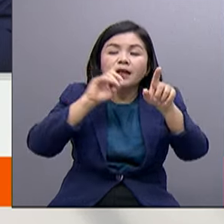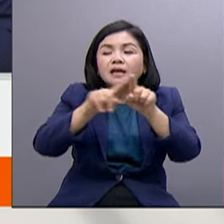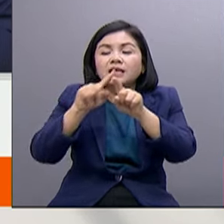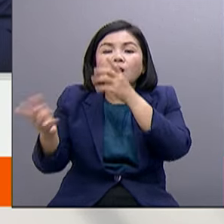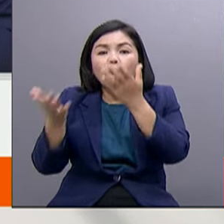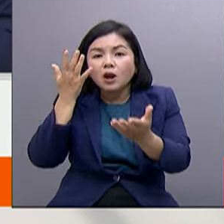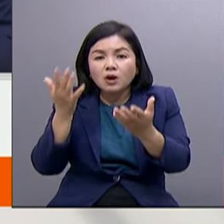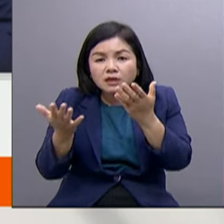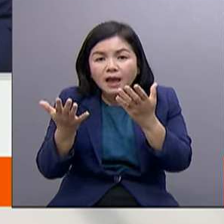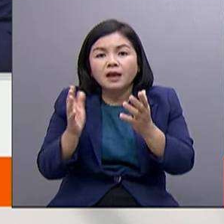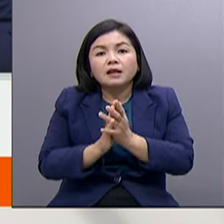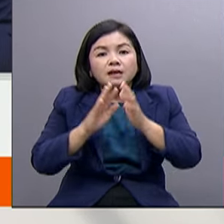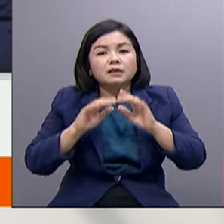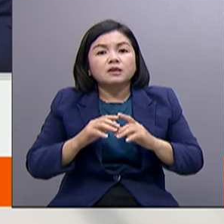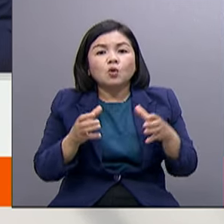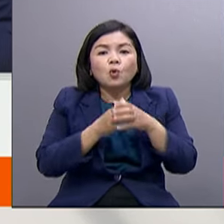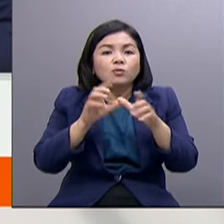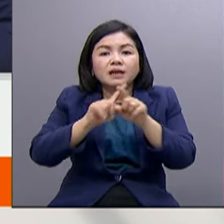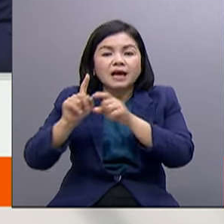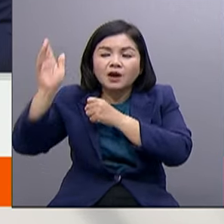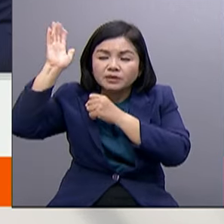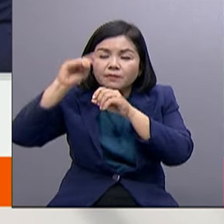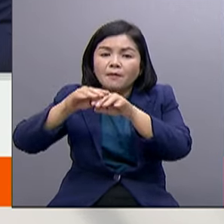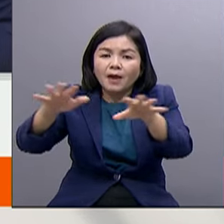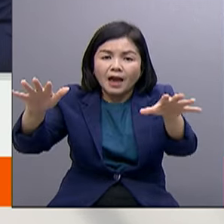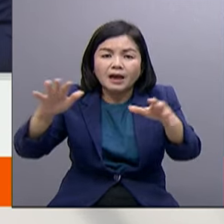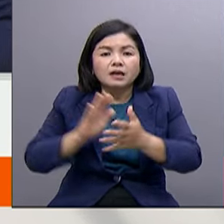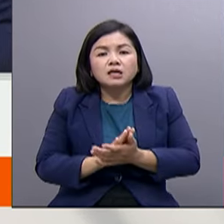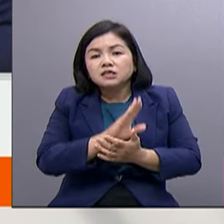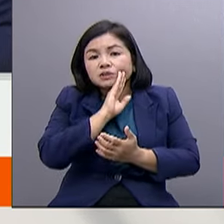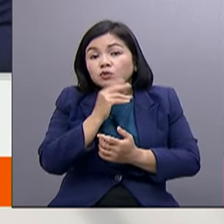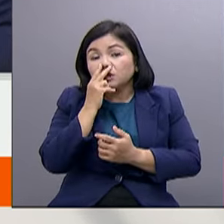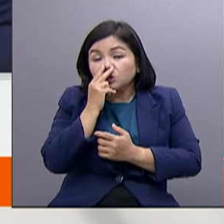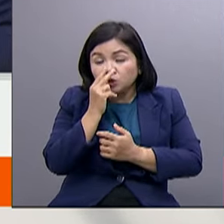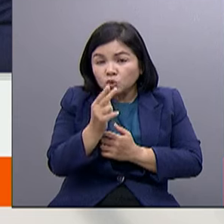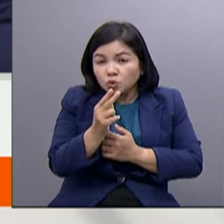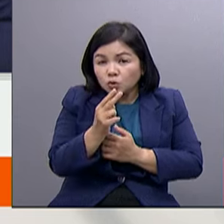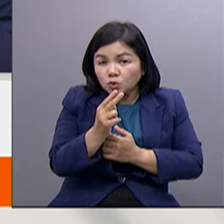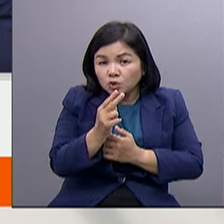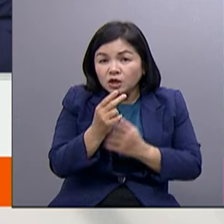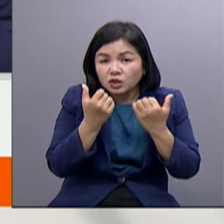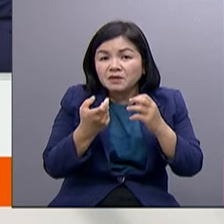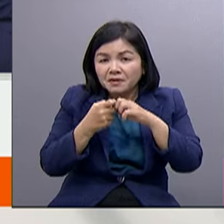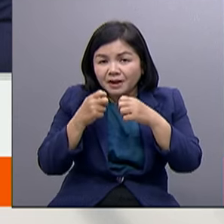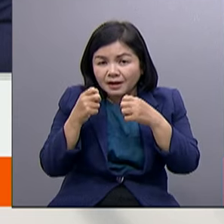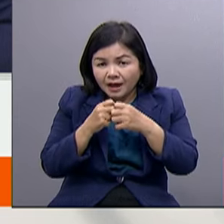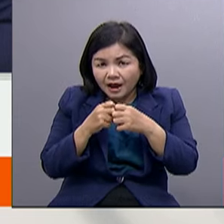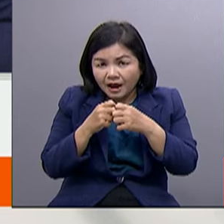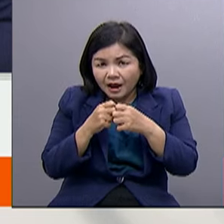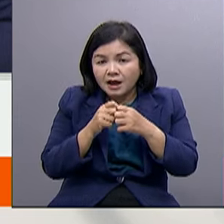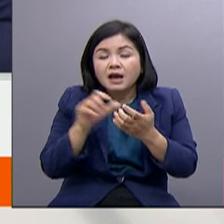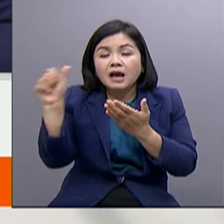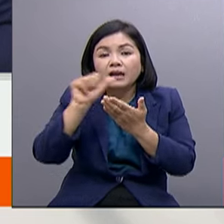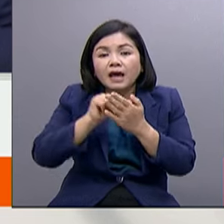ามหรือบทบาทของภาคใดก็ตามค่ะถ้าจะคิดแบบการมองประโยชน์จากสิ่งที่มันเป็นปัญหาที่เกิดขึ้นเพื่อนำไปสู่การ